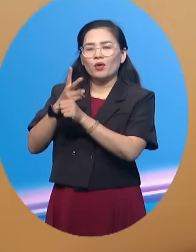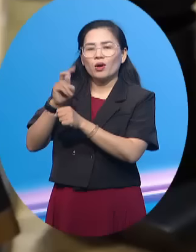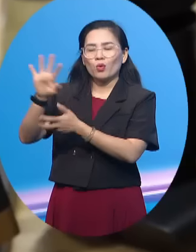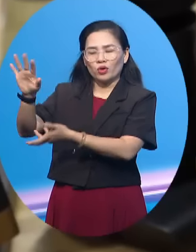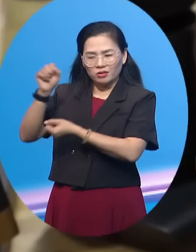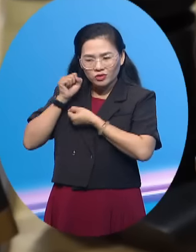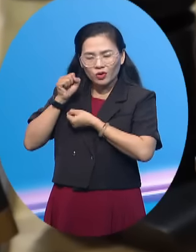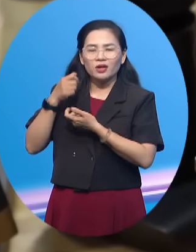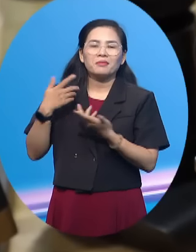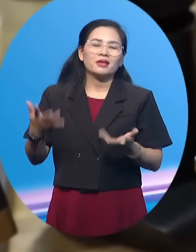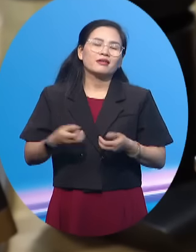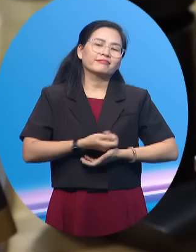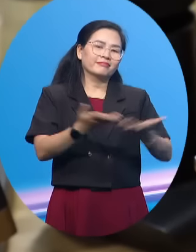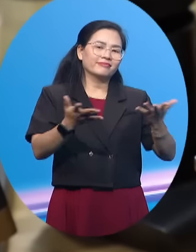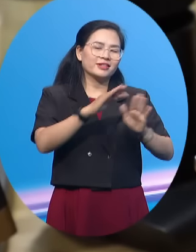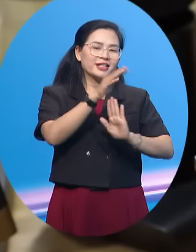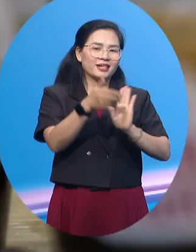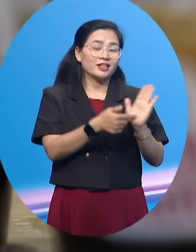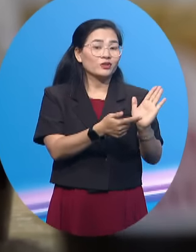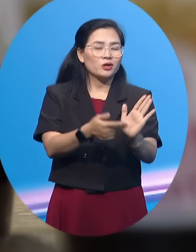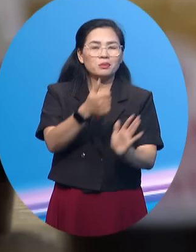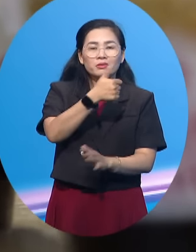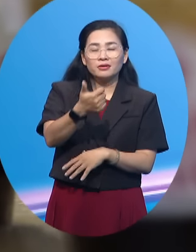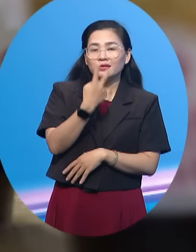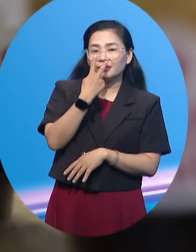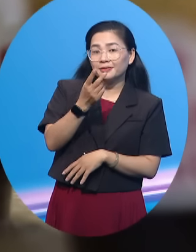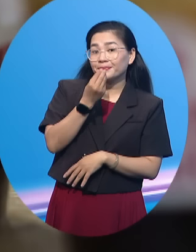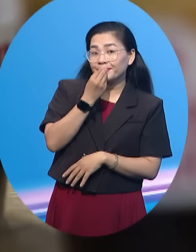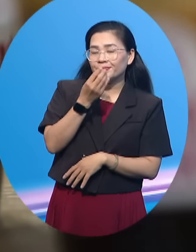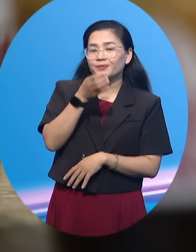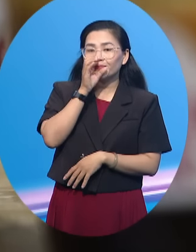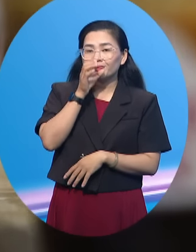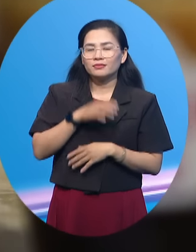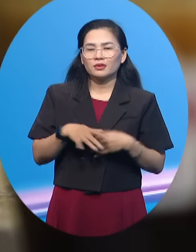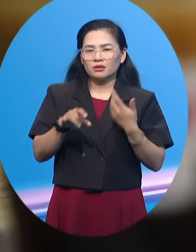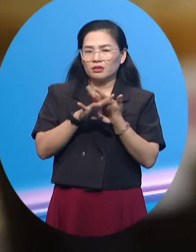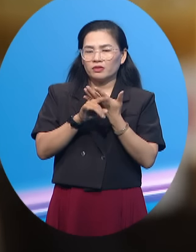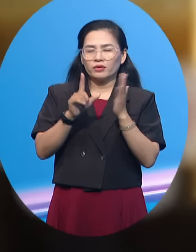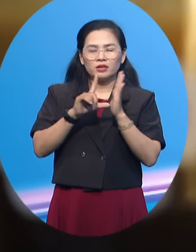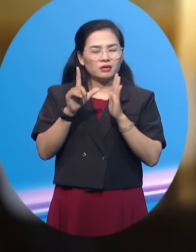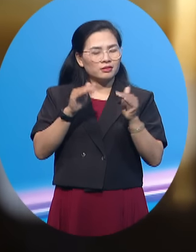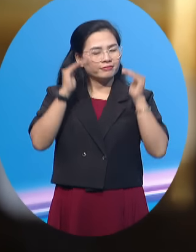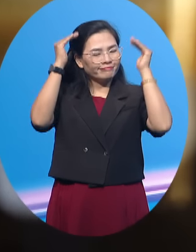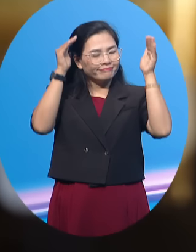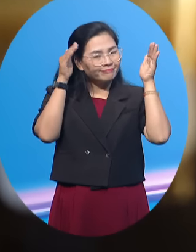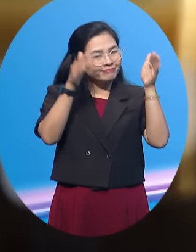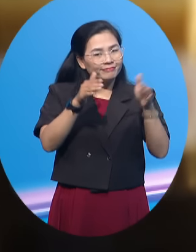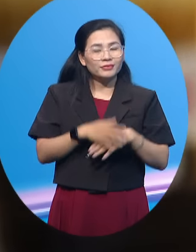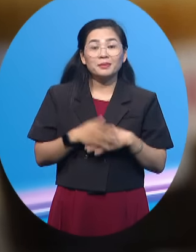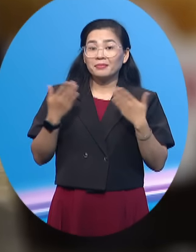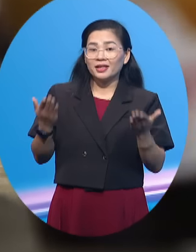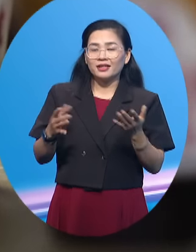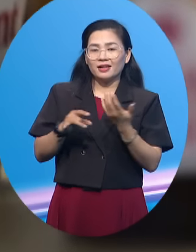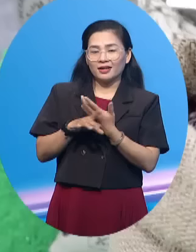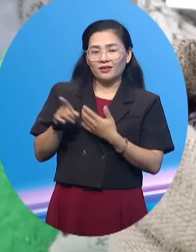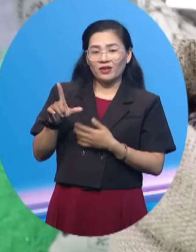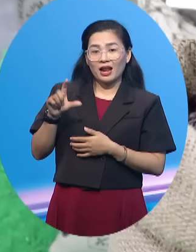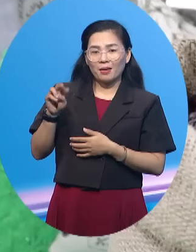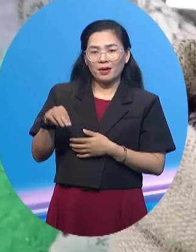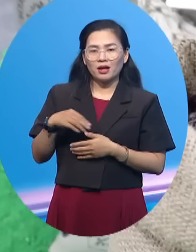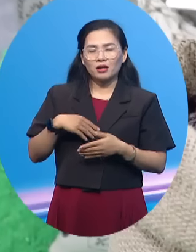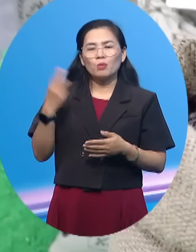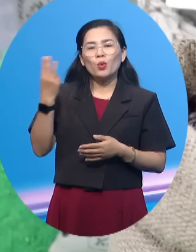mệnh gìn giữ và lan tỏa hương vị cà phê Việt Nam thuần khiết, La Mân Cà Phê luôn đặt yếu tố chất lượng lên hàng đầu. Hiện La Mân Cà Phê đã chủ động áp dụng